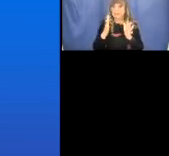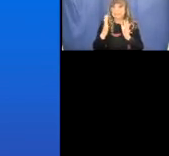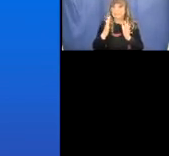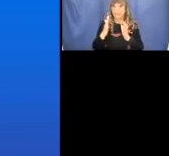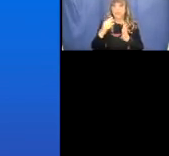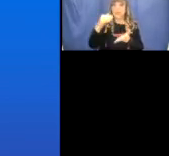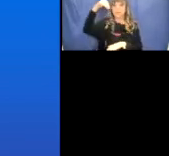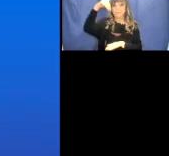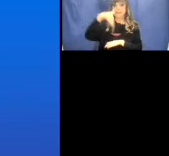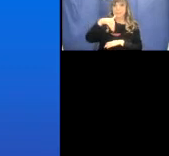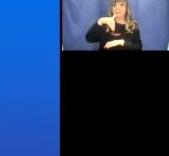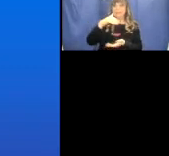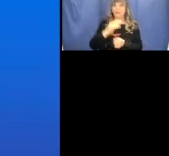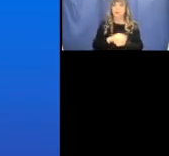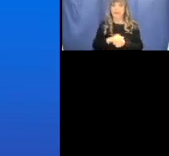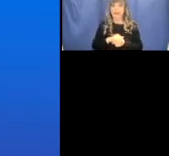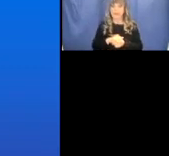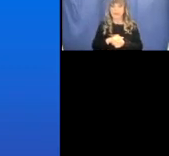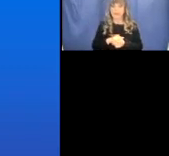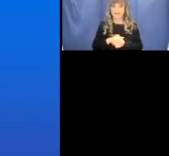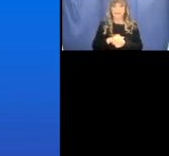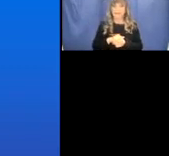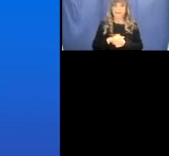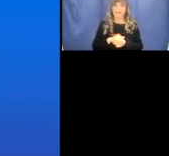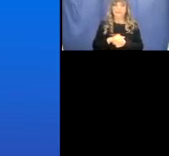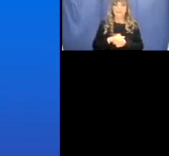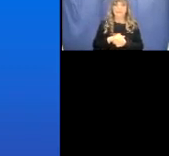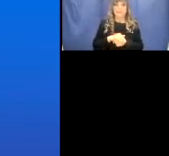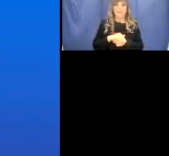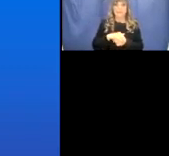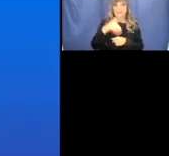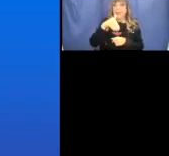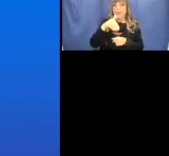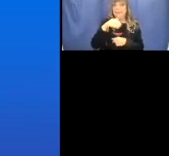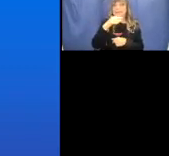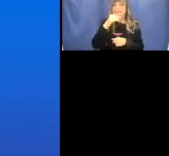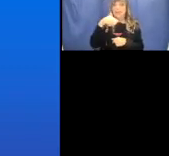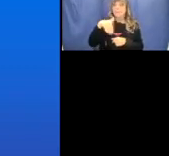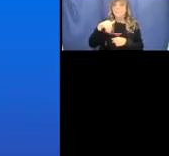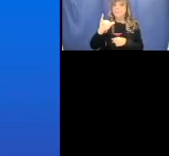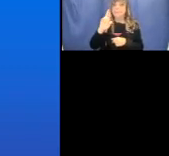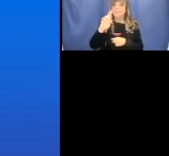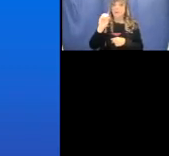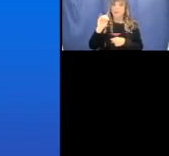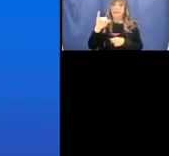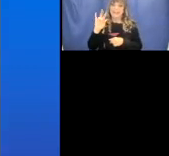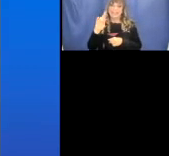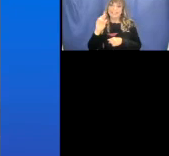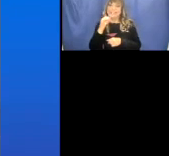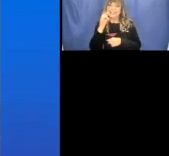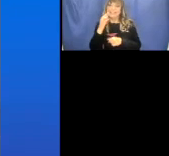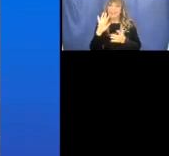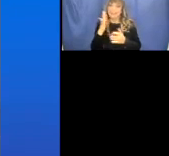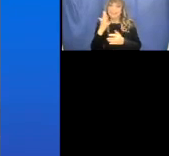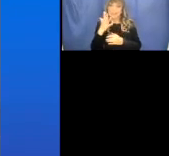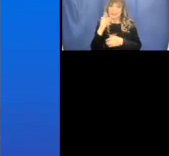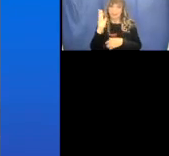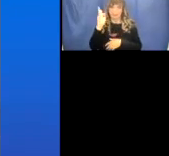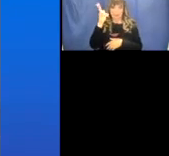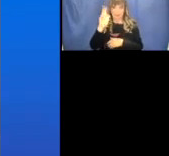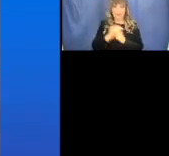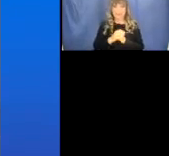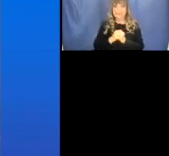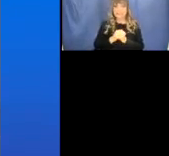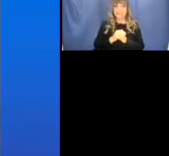le si usa il termine la m dal miroir che in francese vuol dire appunto specchio questo questo e